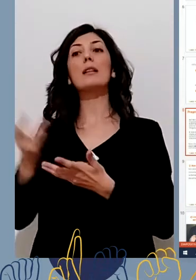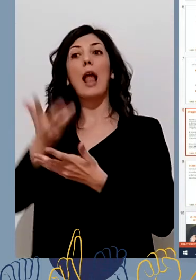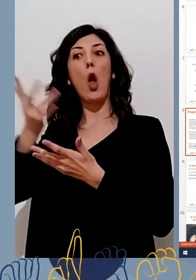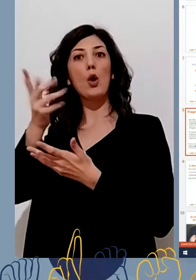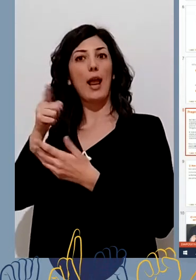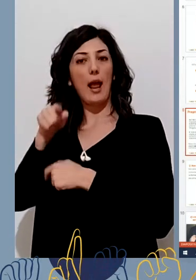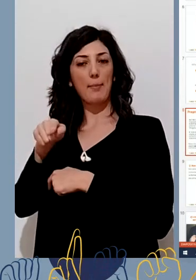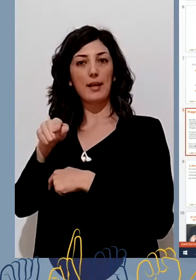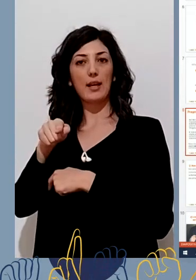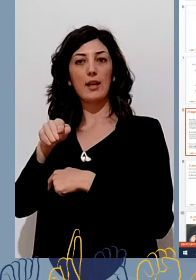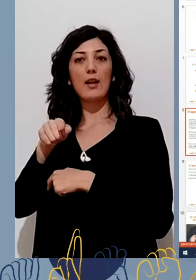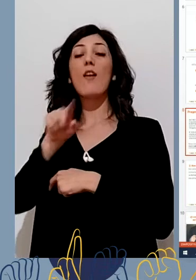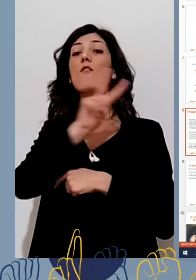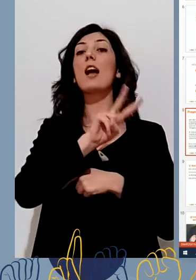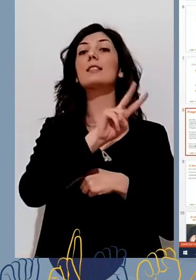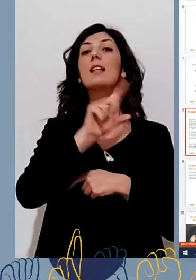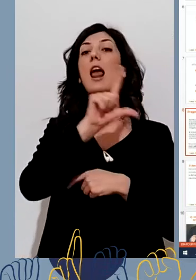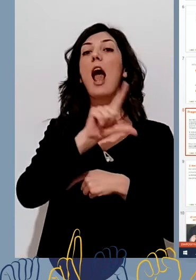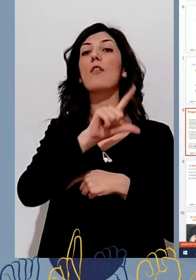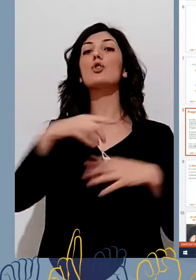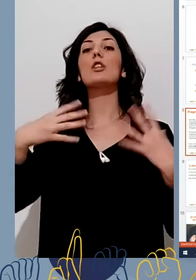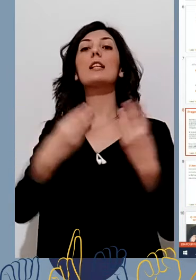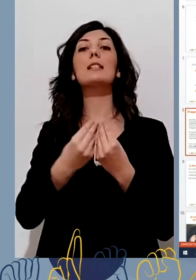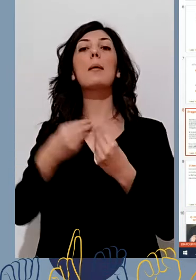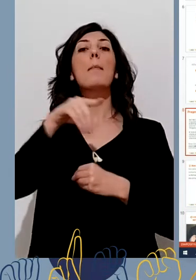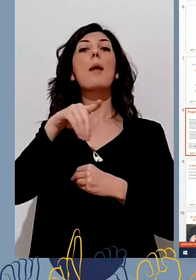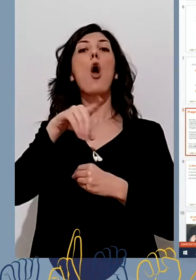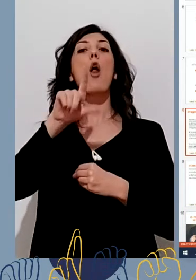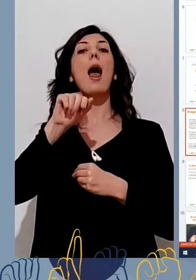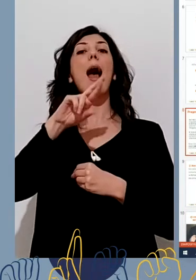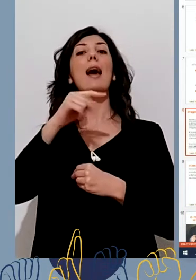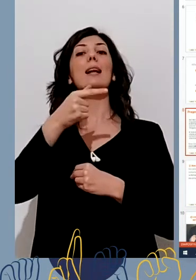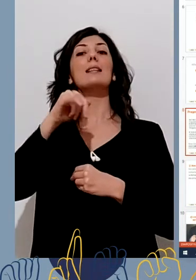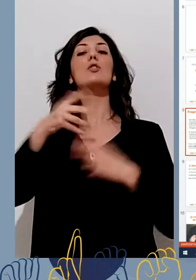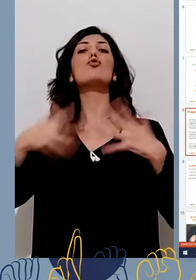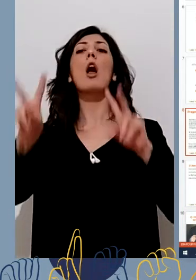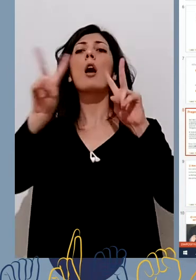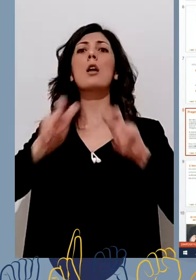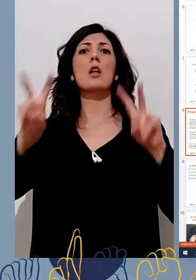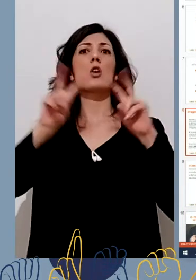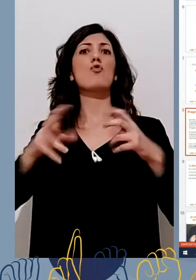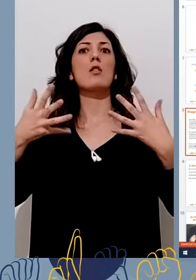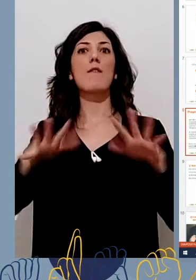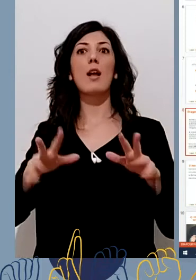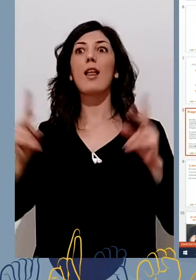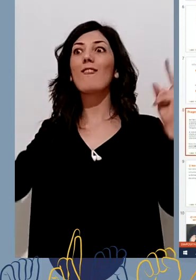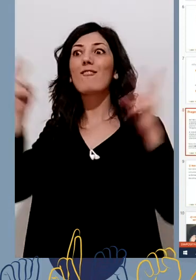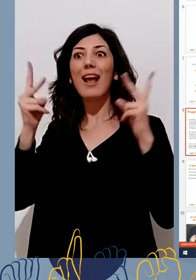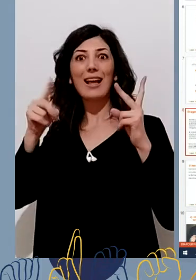Palo Alto hanno attuato delle ricerche e hanno individuato queste verità evidenti